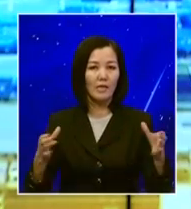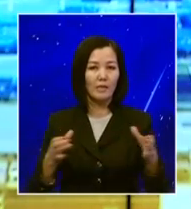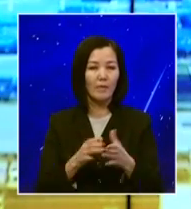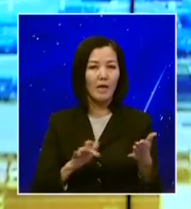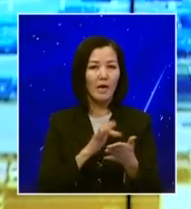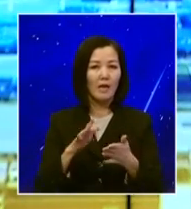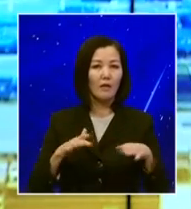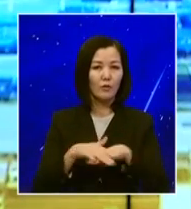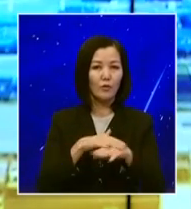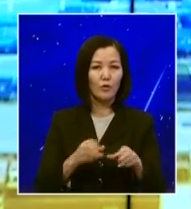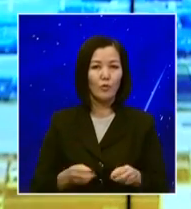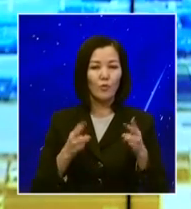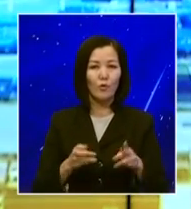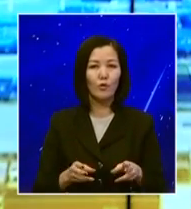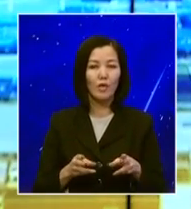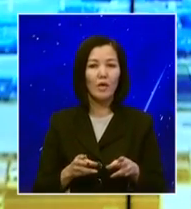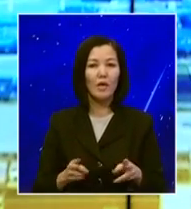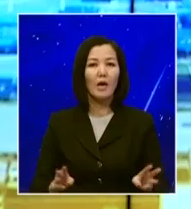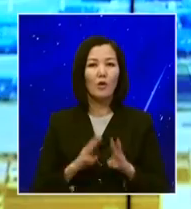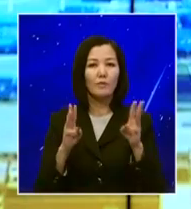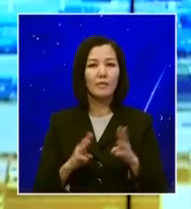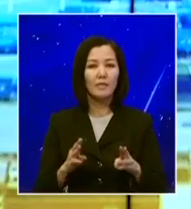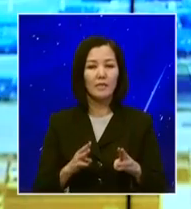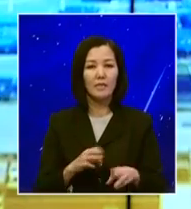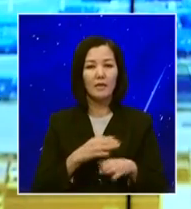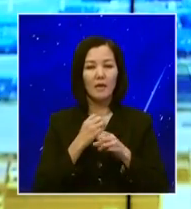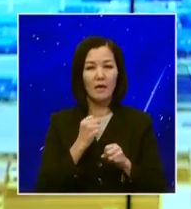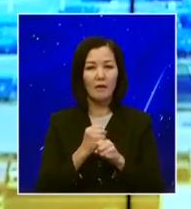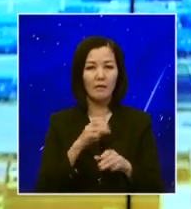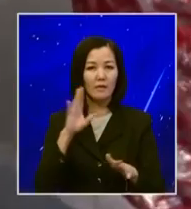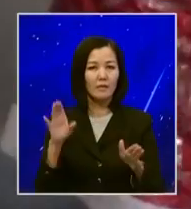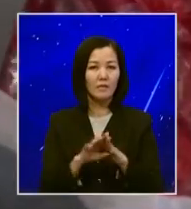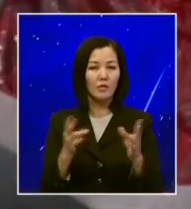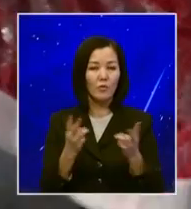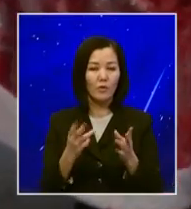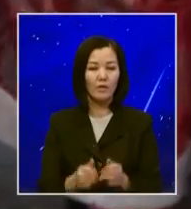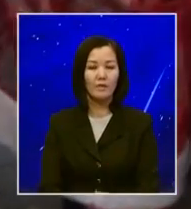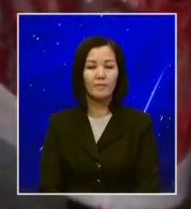қала тұрғындарын өрт қауіпсіздігі талаптарын қатаң сақтауға шақырды.